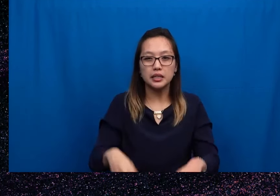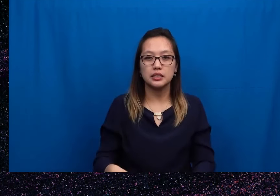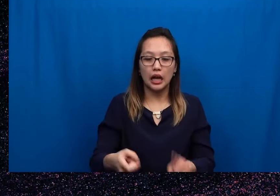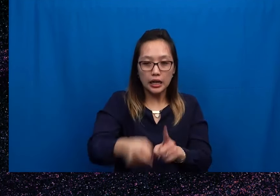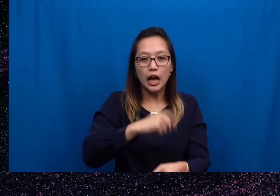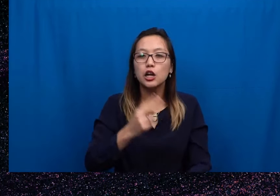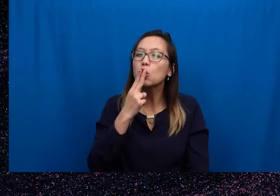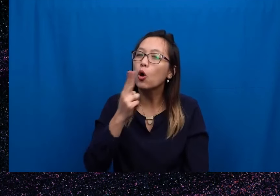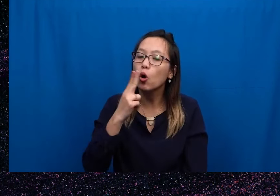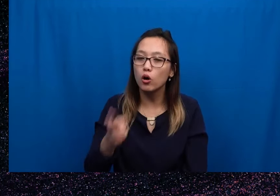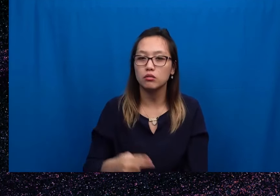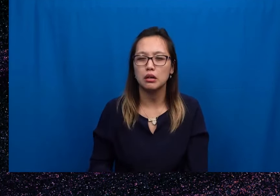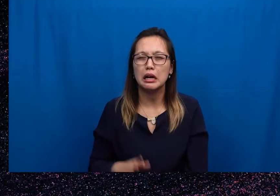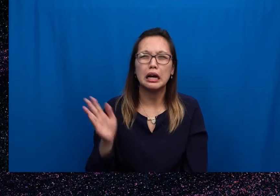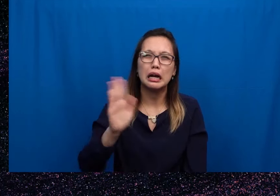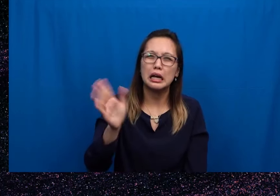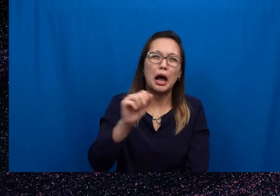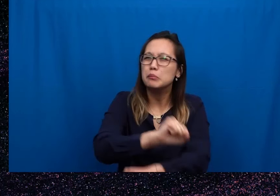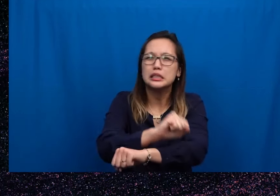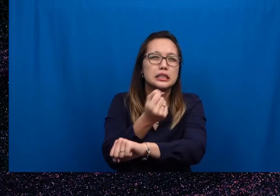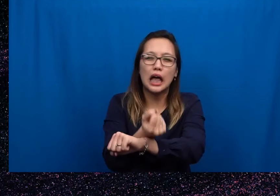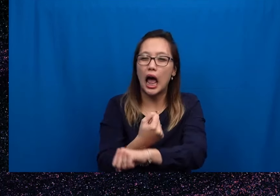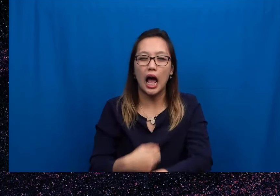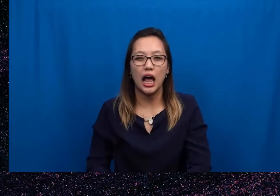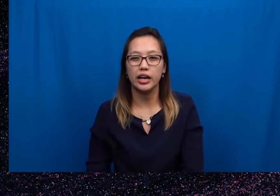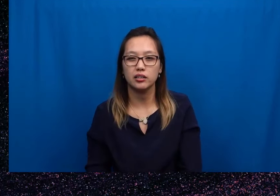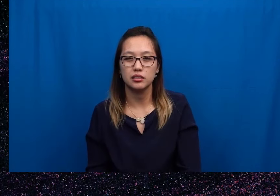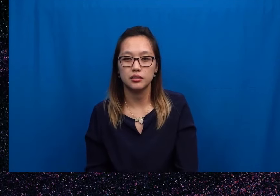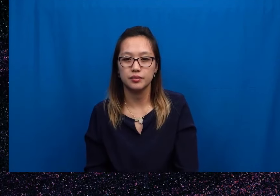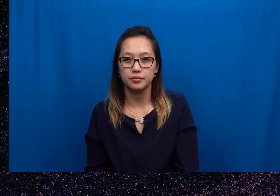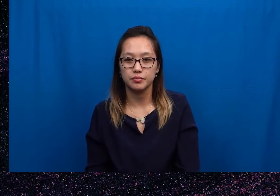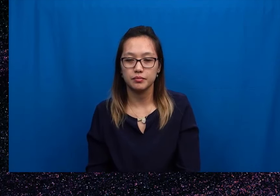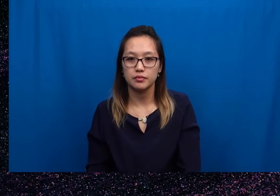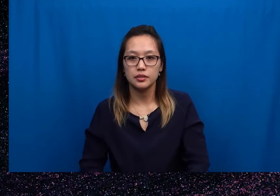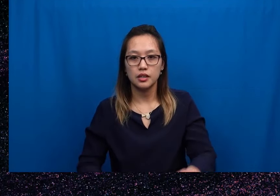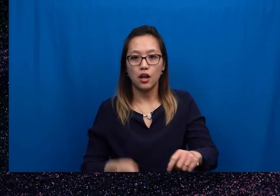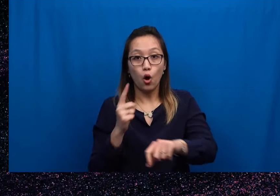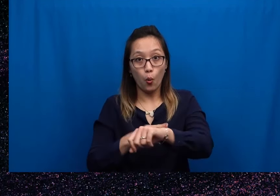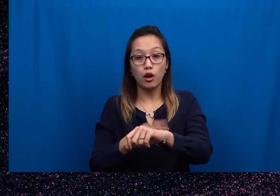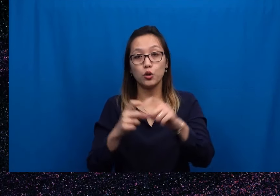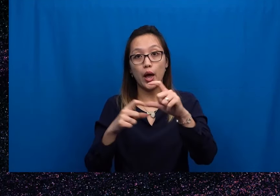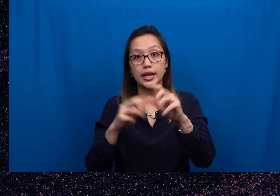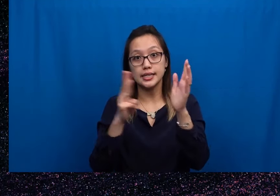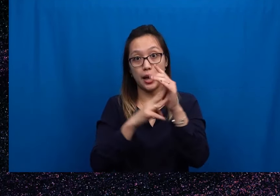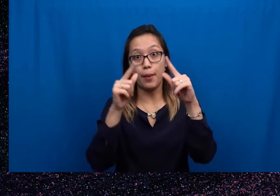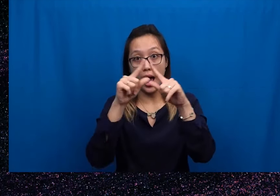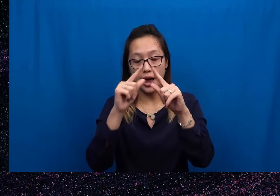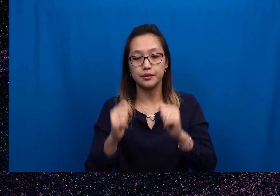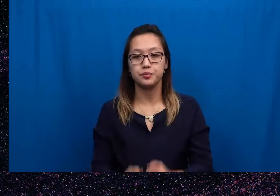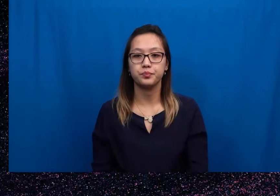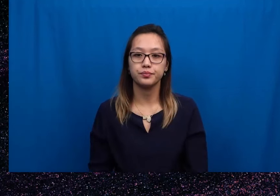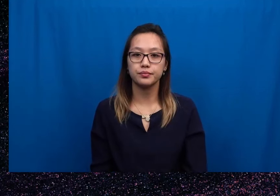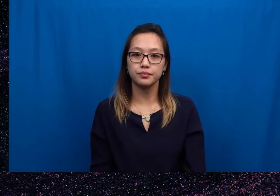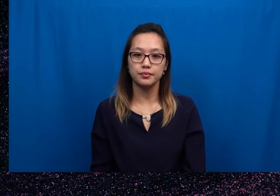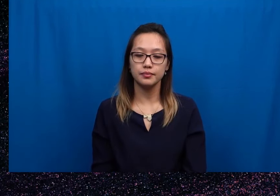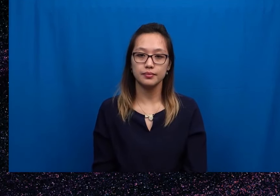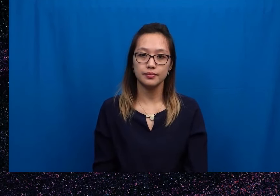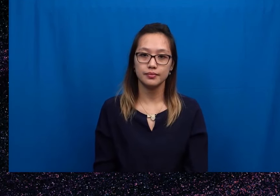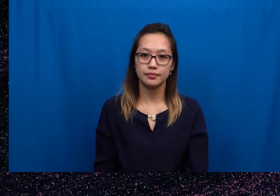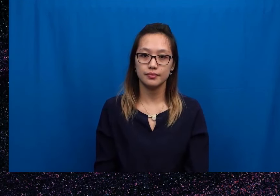mencobanya. Waktu itu saya masuk di SMA, di STM maksud saya,